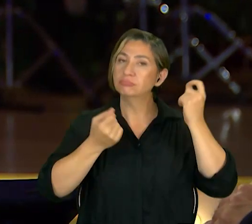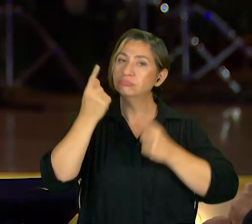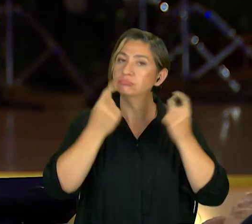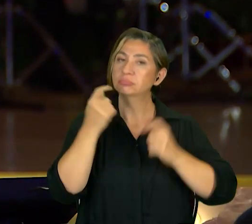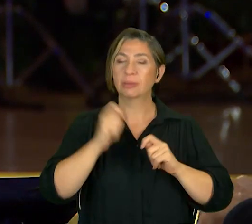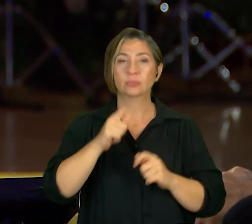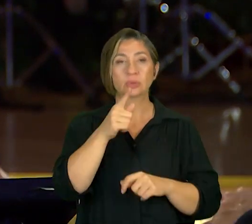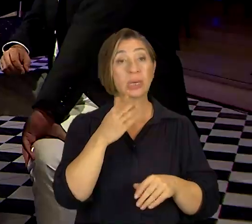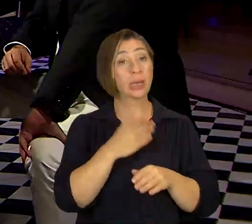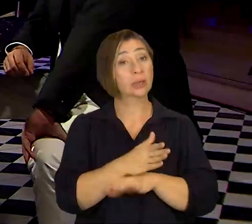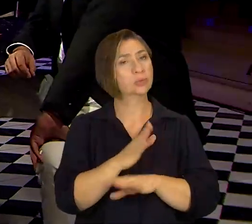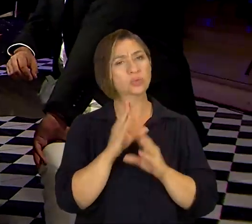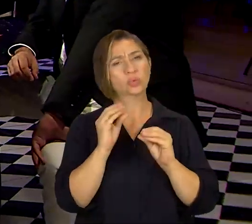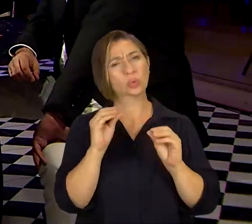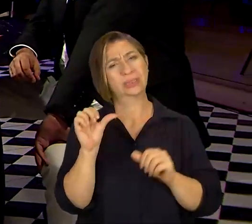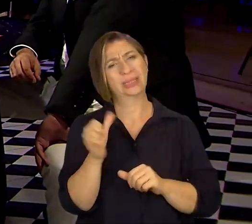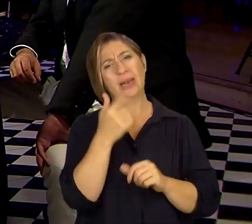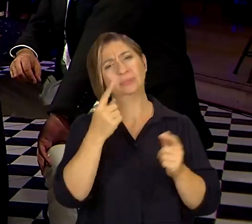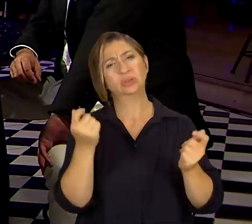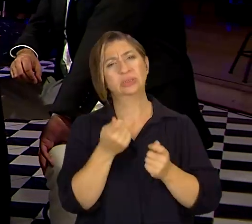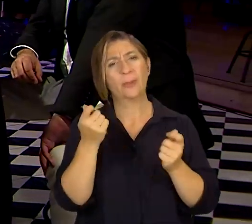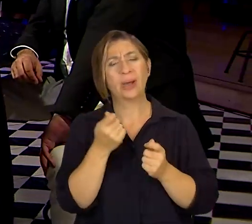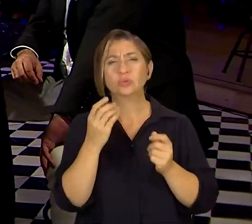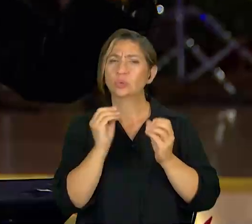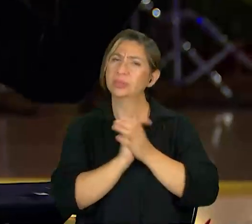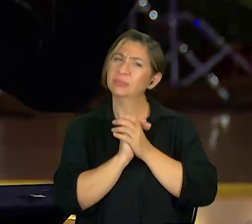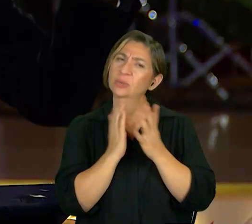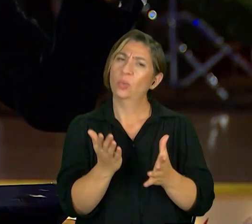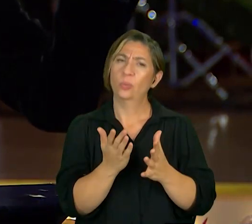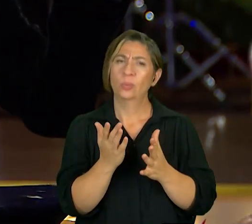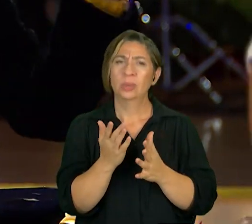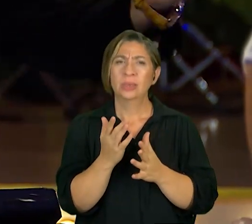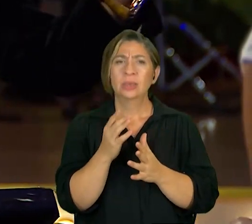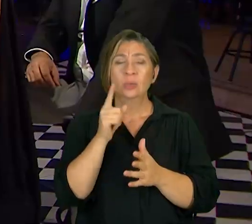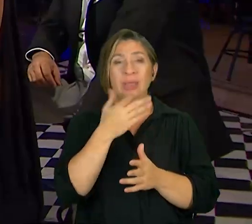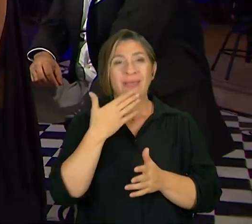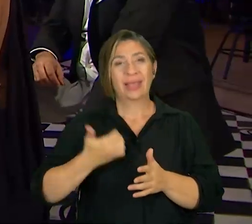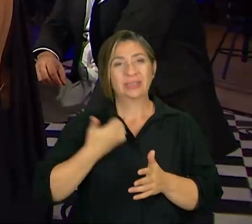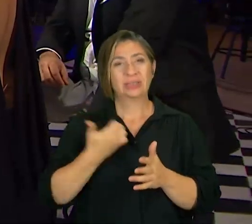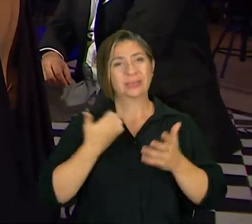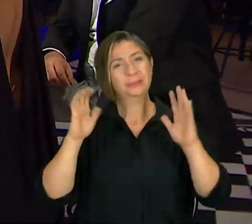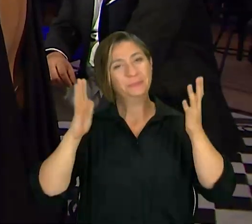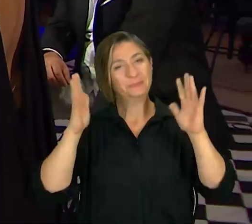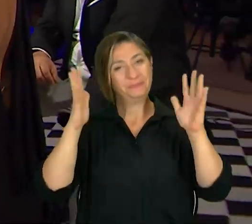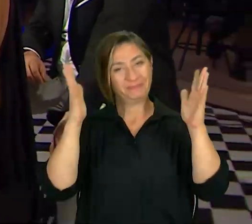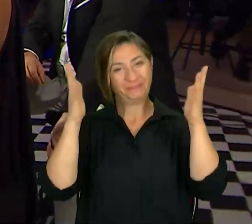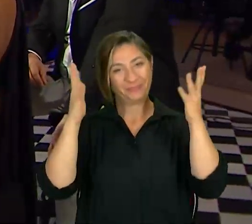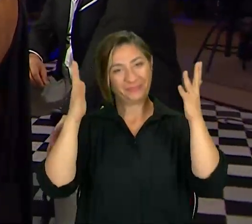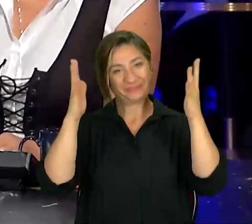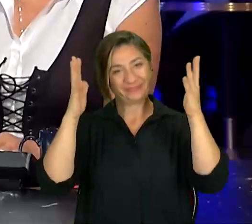yapıyorsun. Hakikaten çok çok değerli bir çaba. Çok takdir ediyorum. Bu yakışıklıyı bir alkışlayalım. Teşekkür